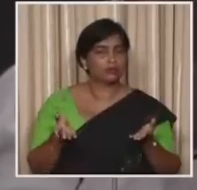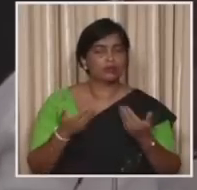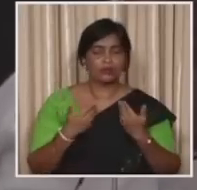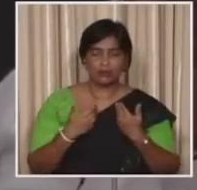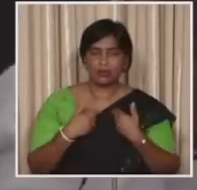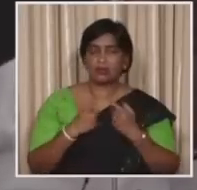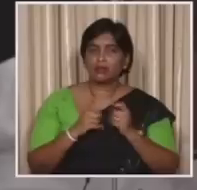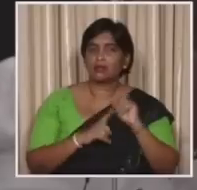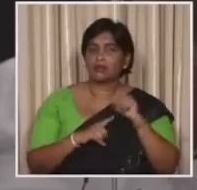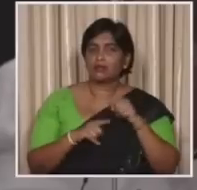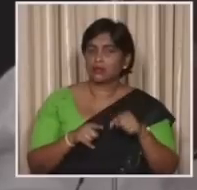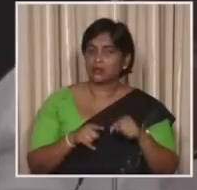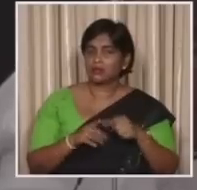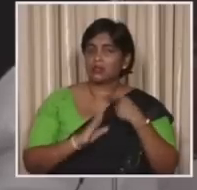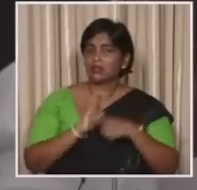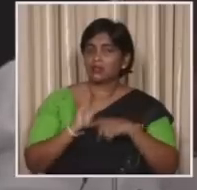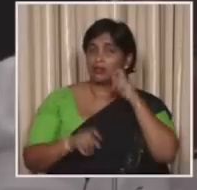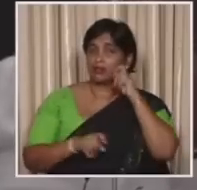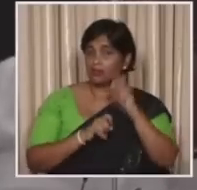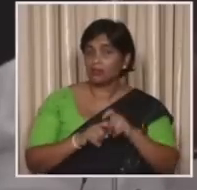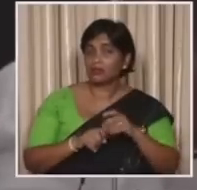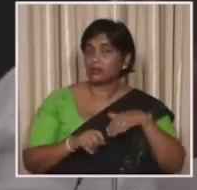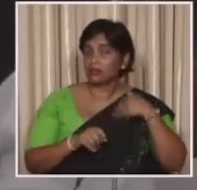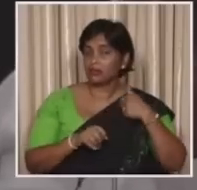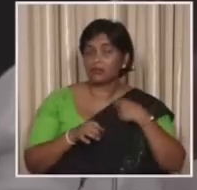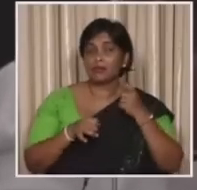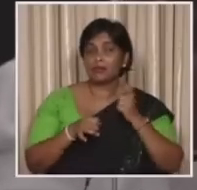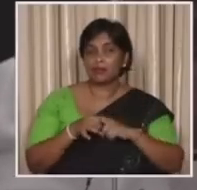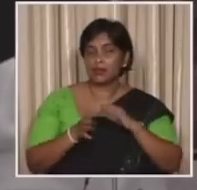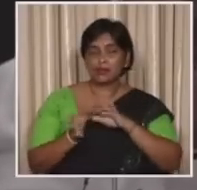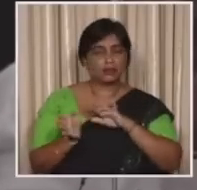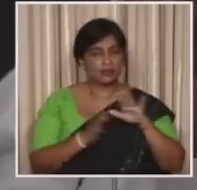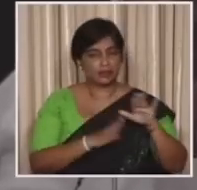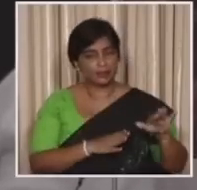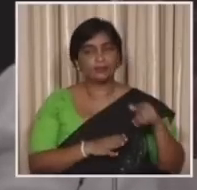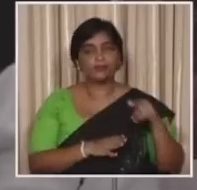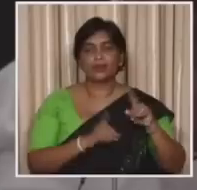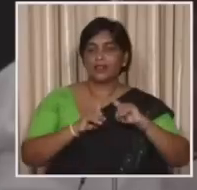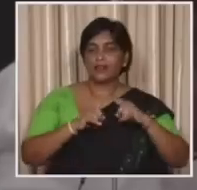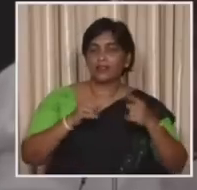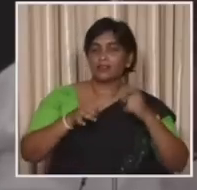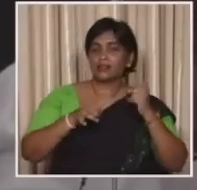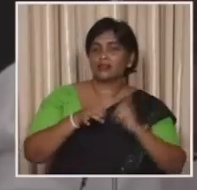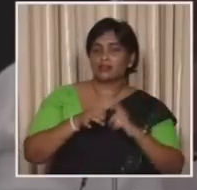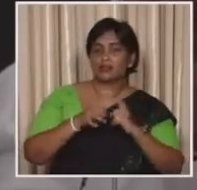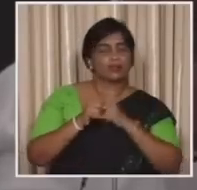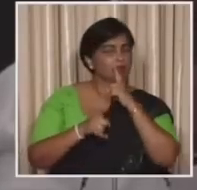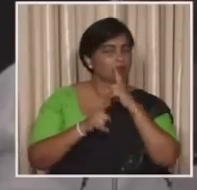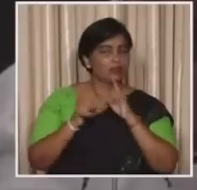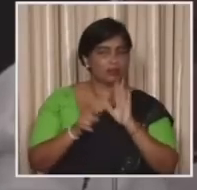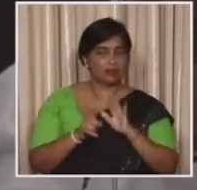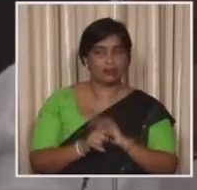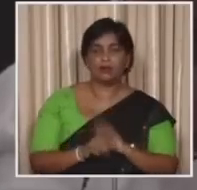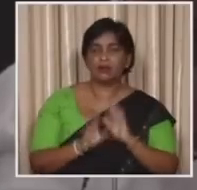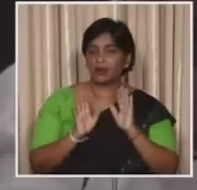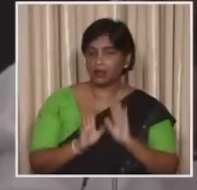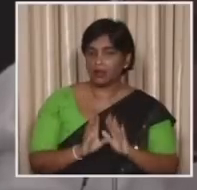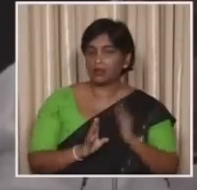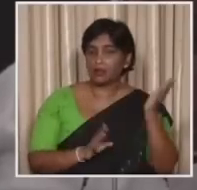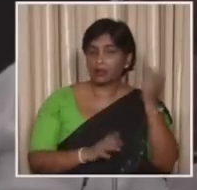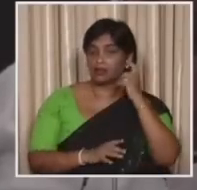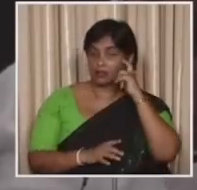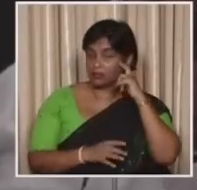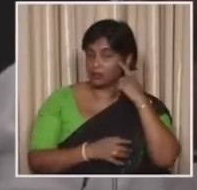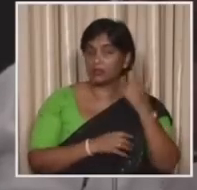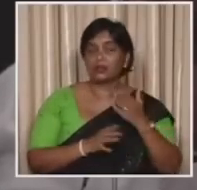මේ පාර්ලිමේන්තුවේ මේ රටේ ජනතාවගේ තියෙන ප්‍රධාන ප්‍රශ්නයේ පැත්තකින් තියලා වෙනත් අතුරු ප්‍රශ්න ගැන තමයි අපි කතා කරන්නේ. හැබැයි මේ කවුරුත් දන්නේ